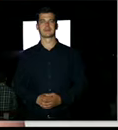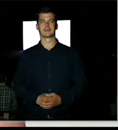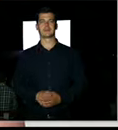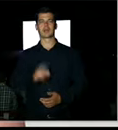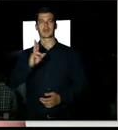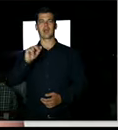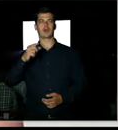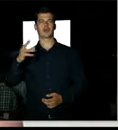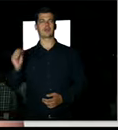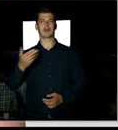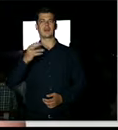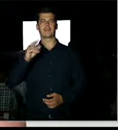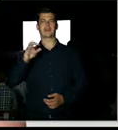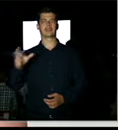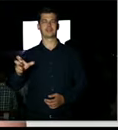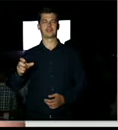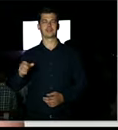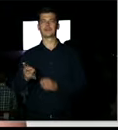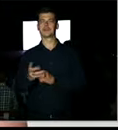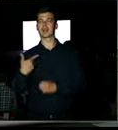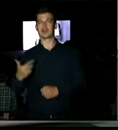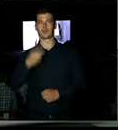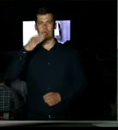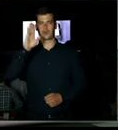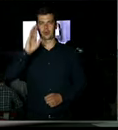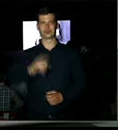Karolina Wierwicz, 19 lat, Łódź.